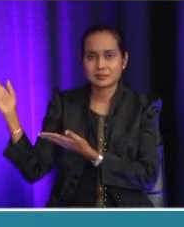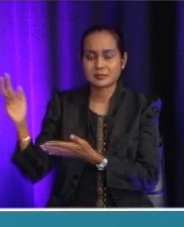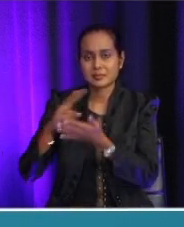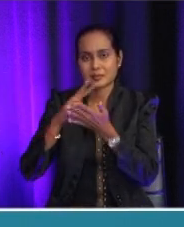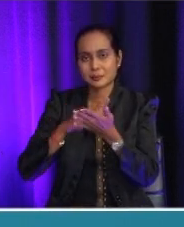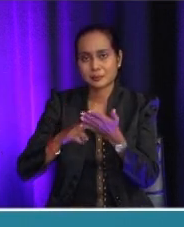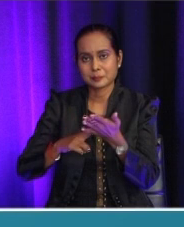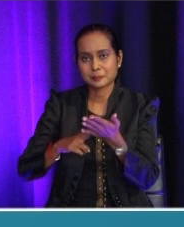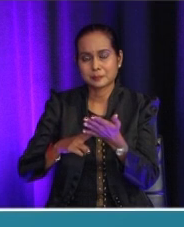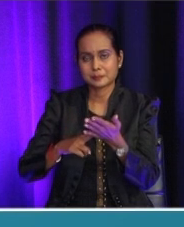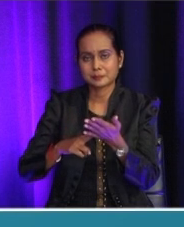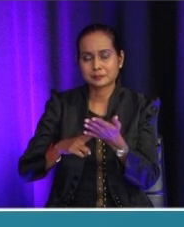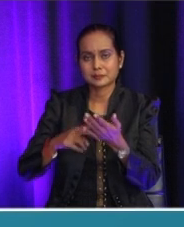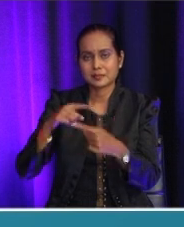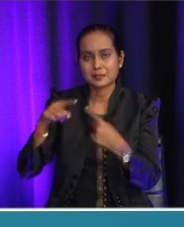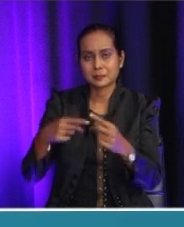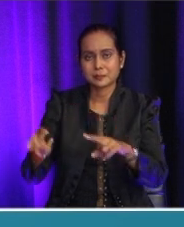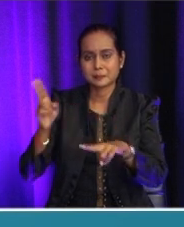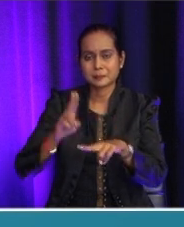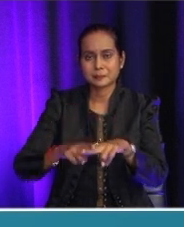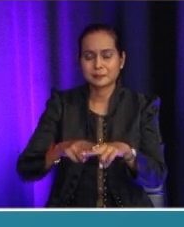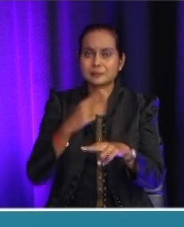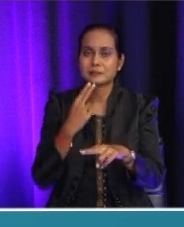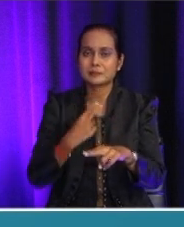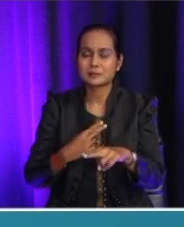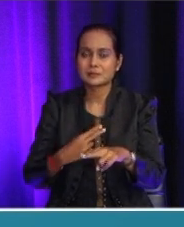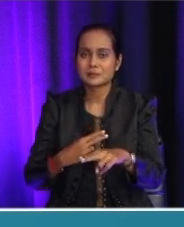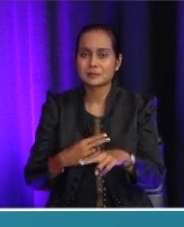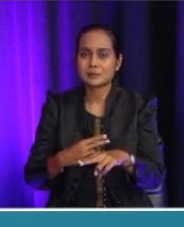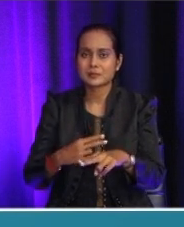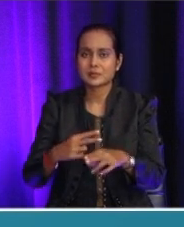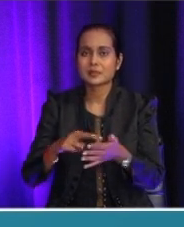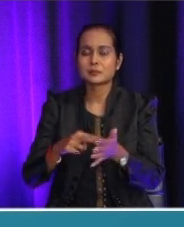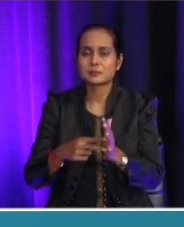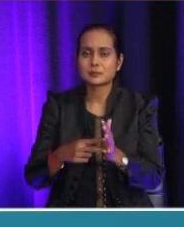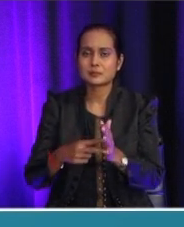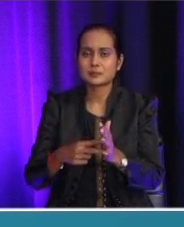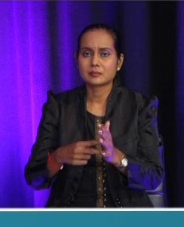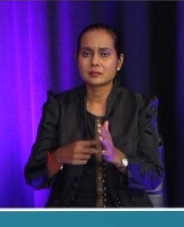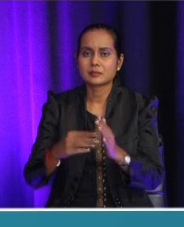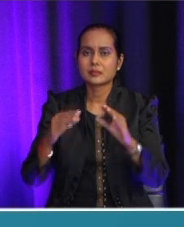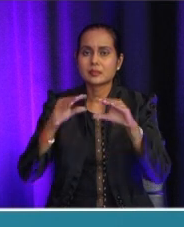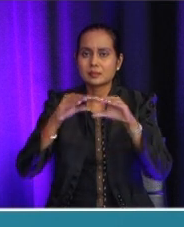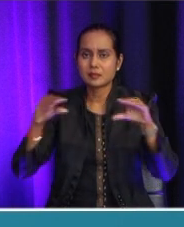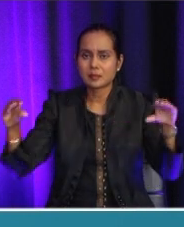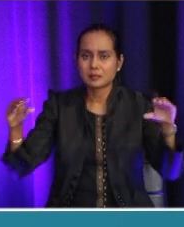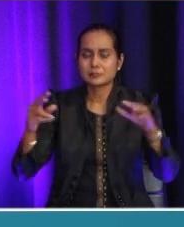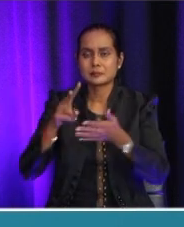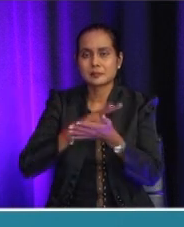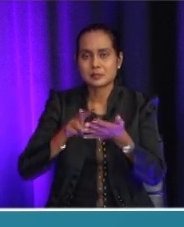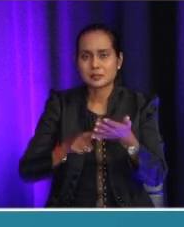membaca tadi, bila bertambah je usia seseorang maka tahap pembacaan dia akan